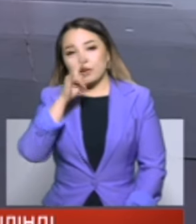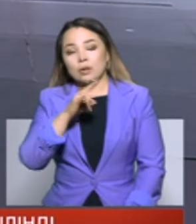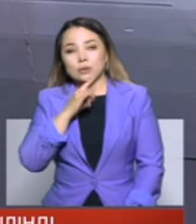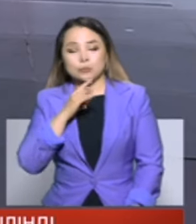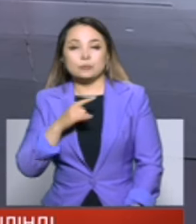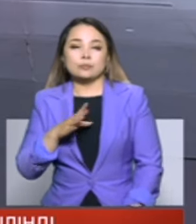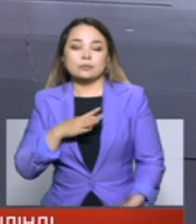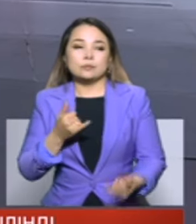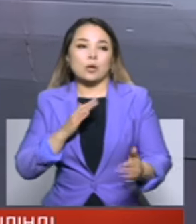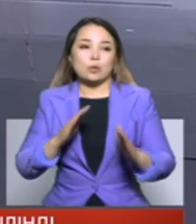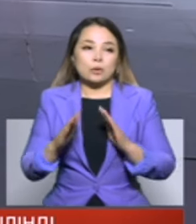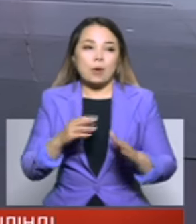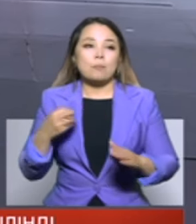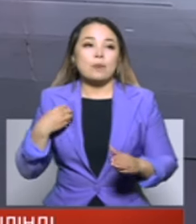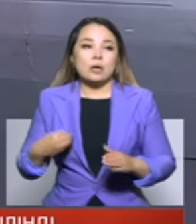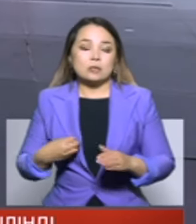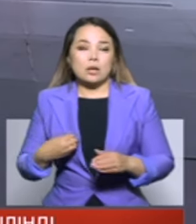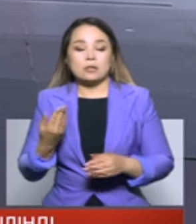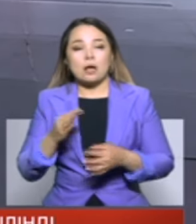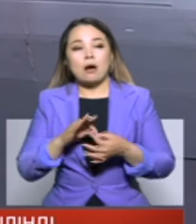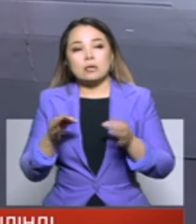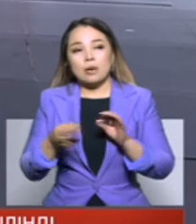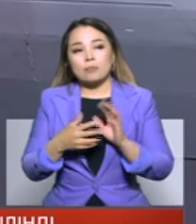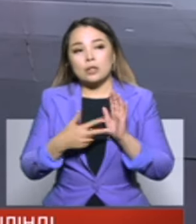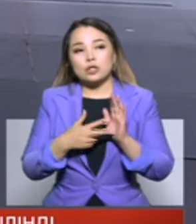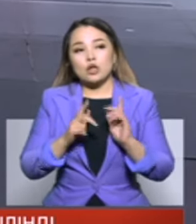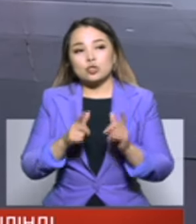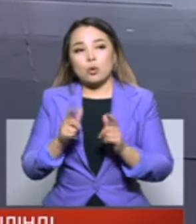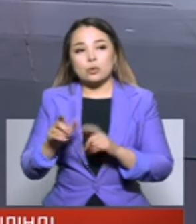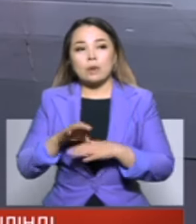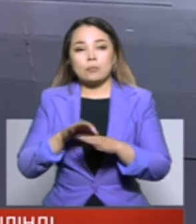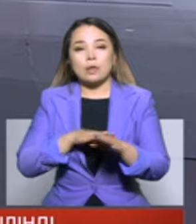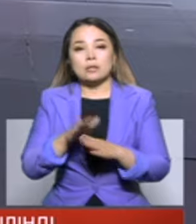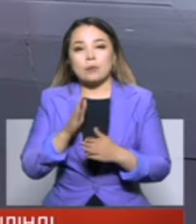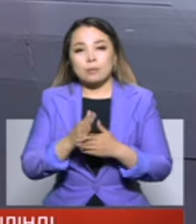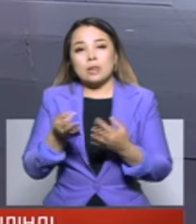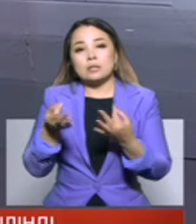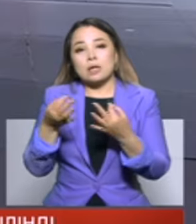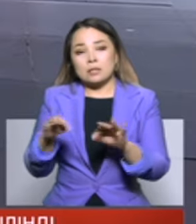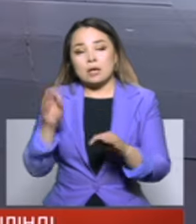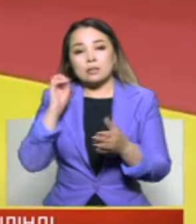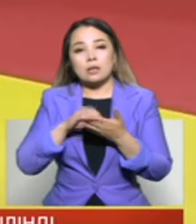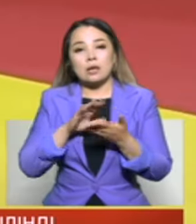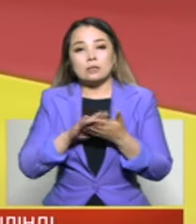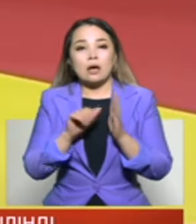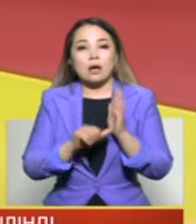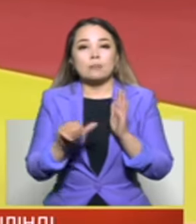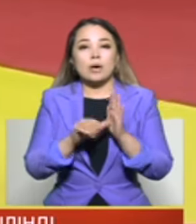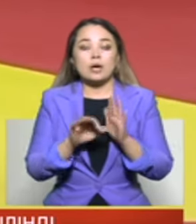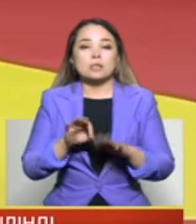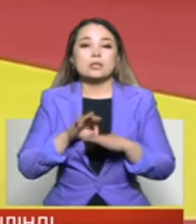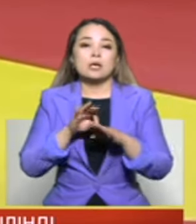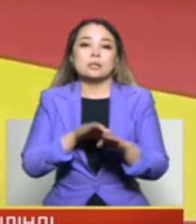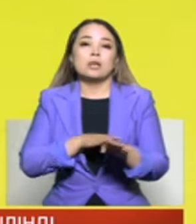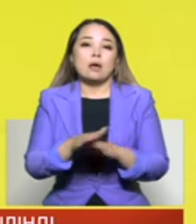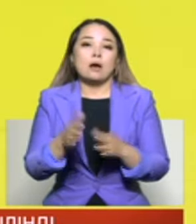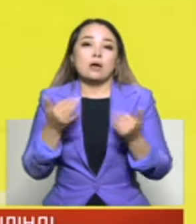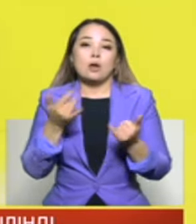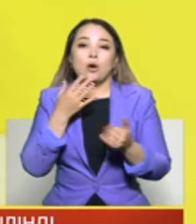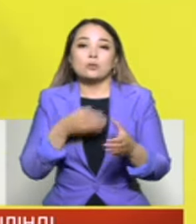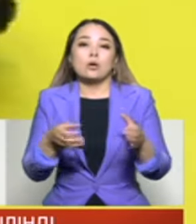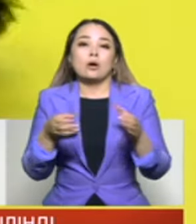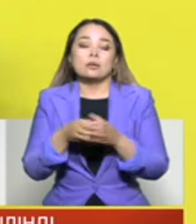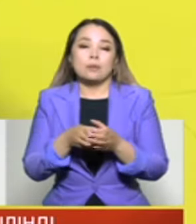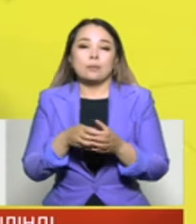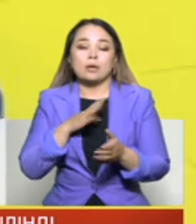Қазақстандық дзюдошыларға Париж олимпиадасының 8 жолдамасы бұйырды. Осылайша лицензия саны 66-ға жетті. Яғни қазір ұлттық